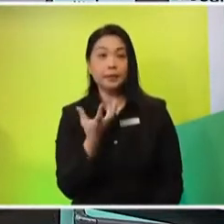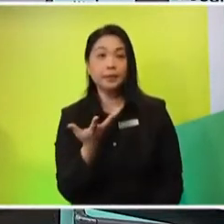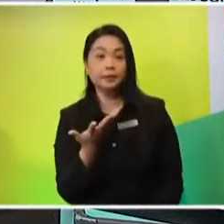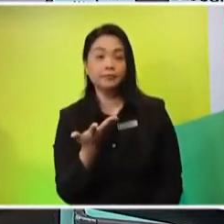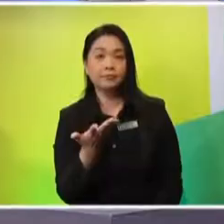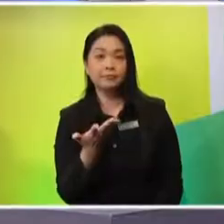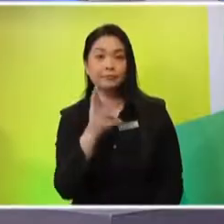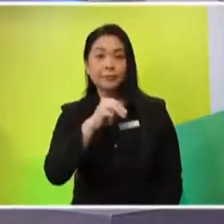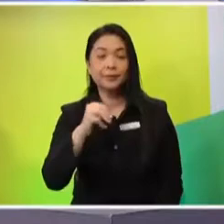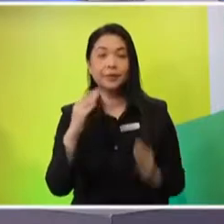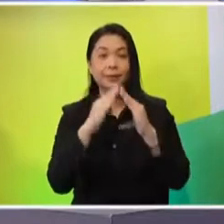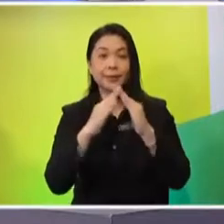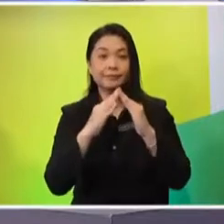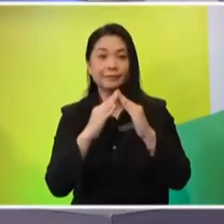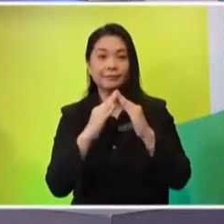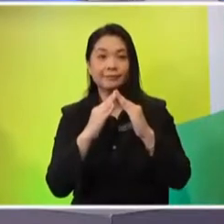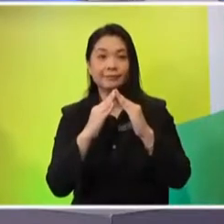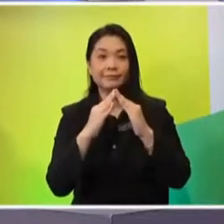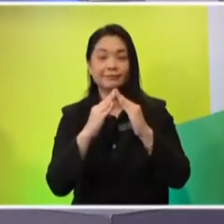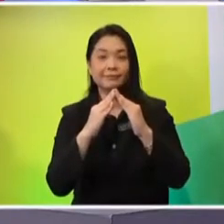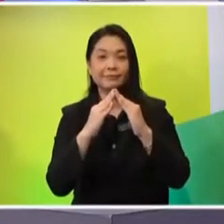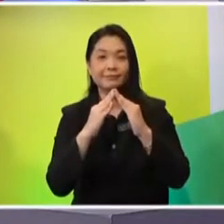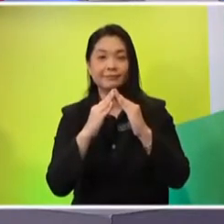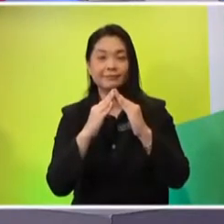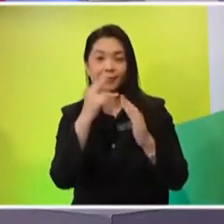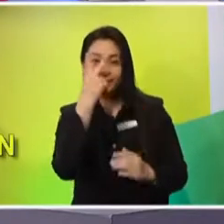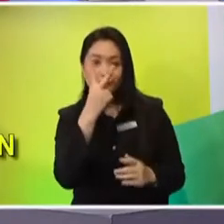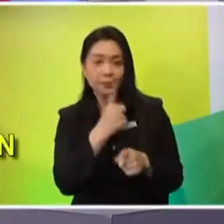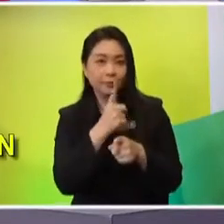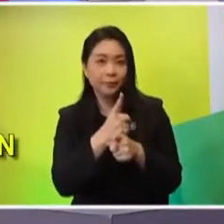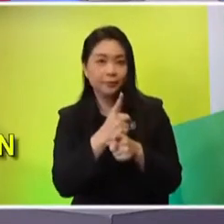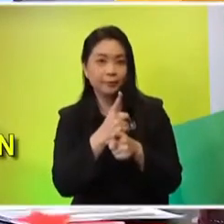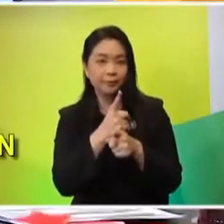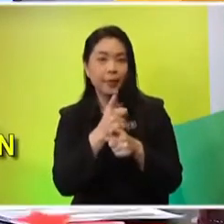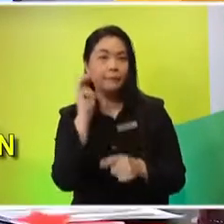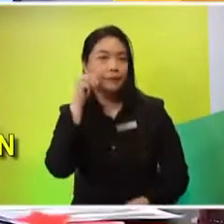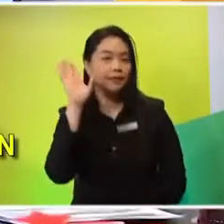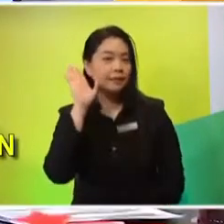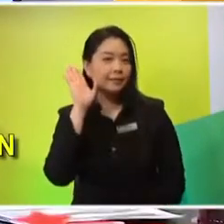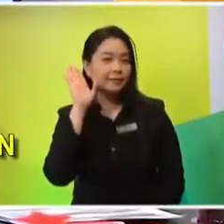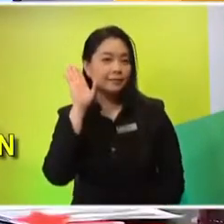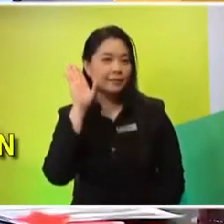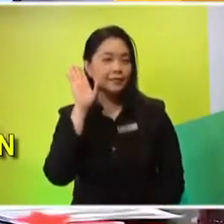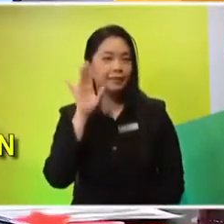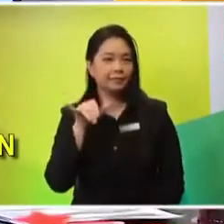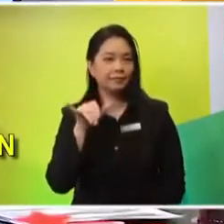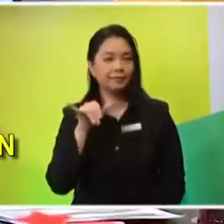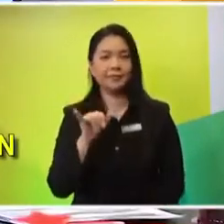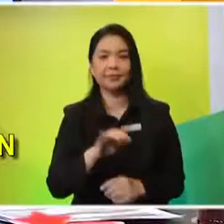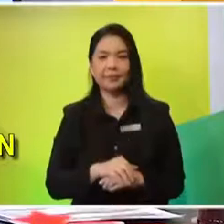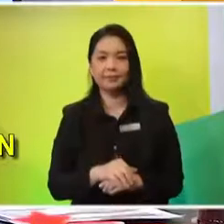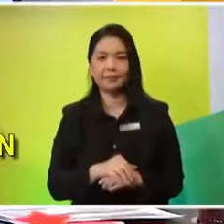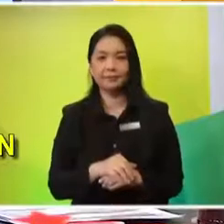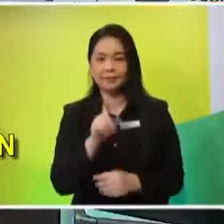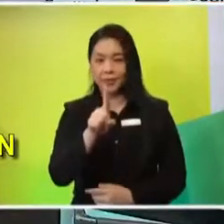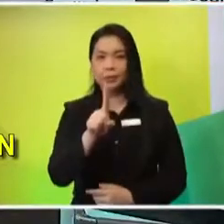ya? Murid-murid di rumah? Okey. Kalau betul-betul, saya dengar ada yang cakap ada tiga. Ya ke? Okey. Kita